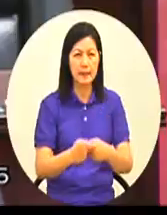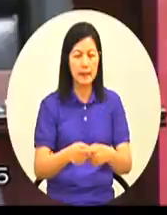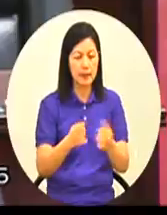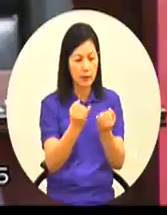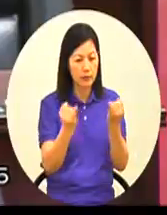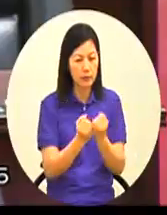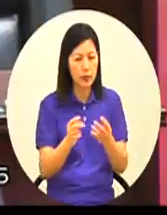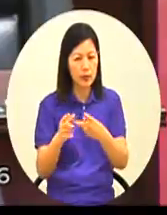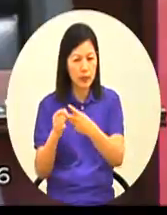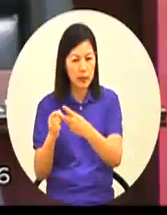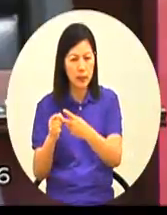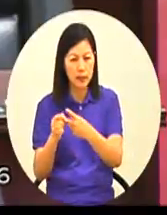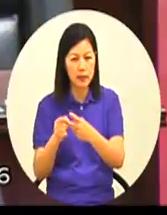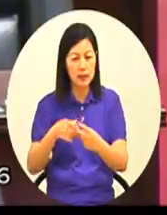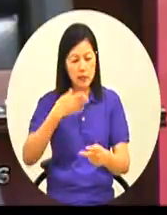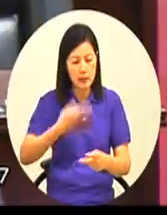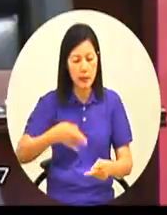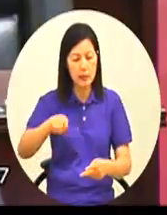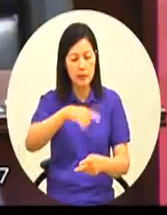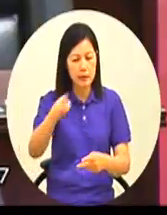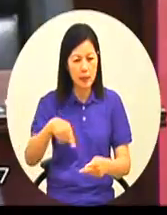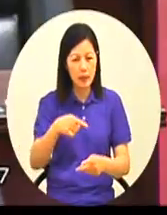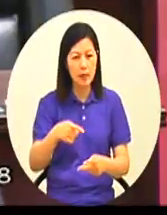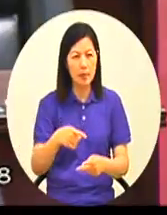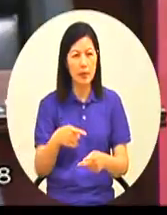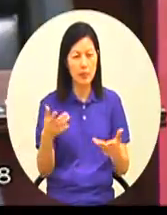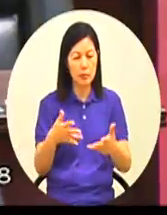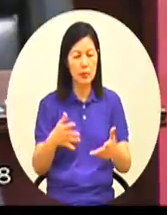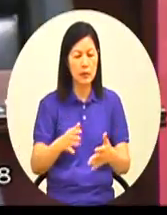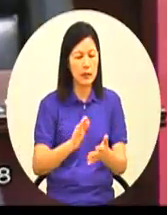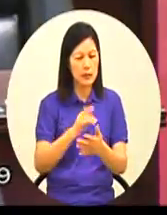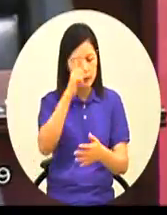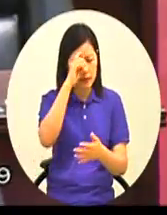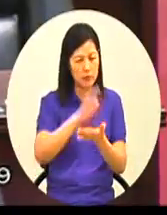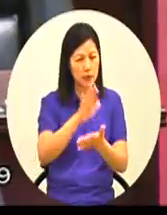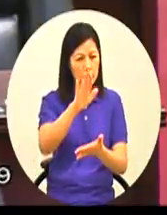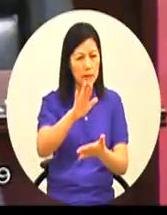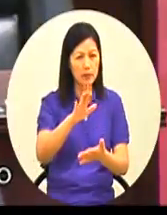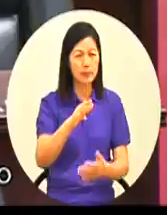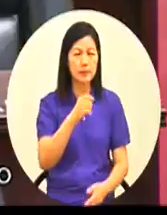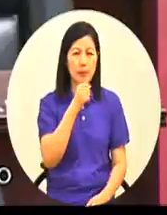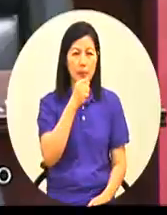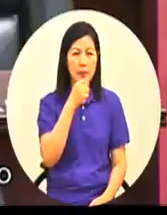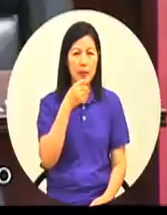第二个是所谓高龄长者的议题。那我们期待未来是不是